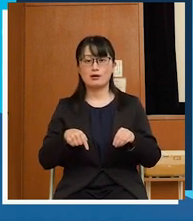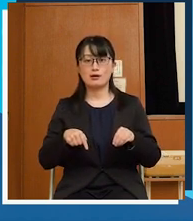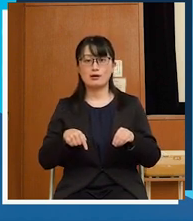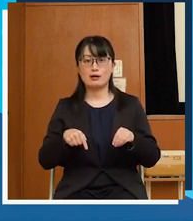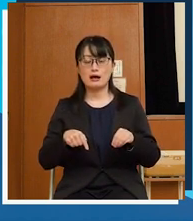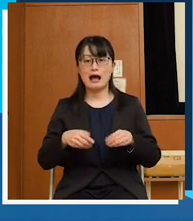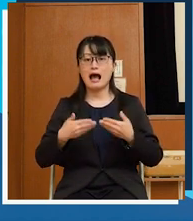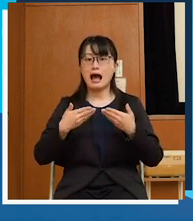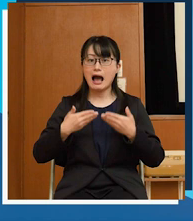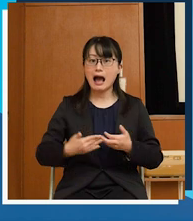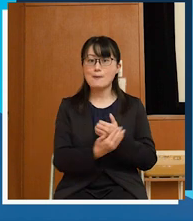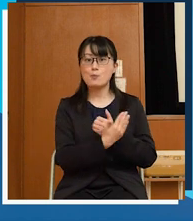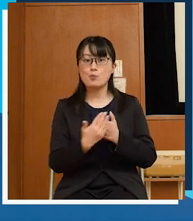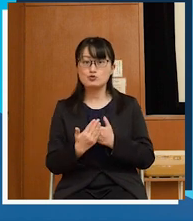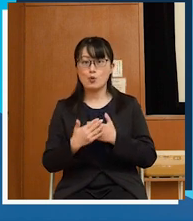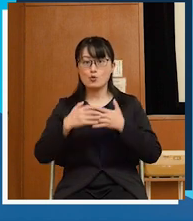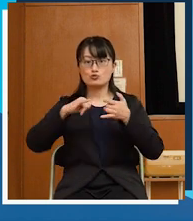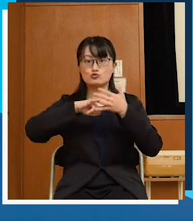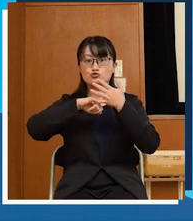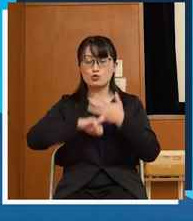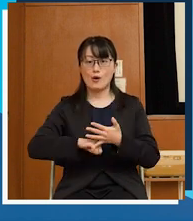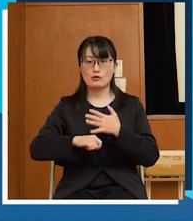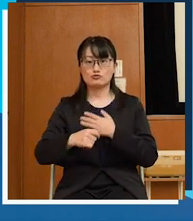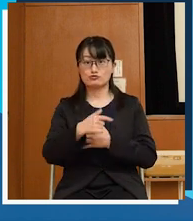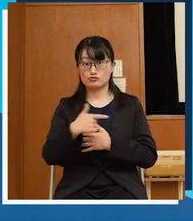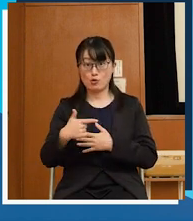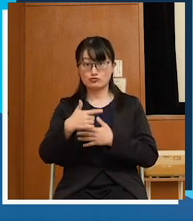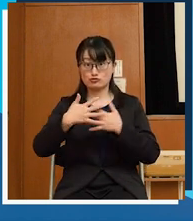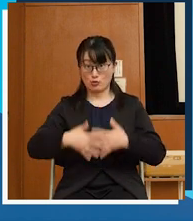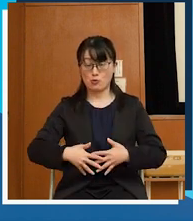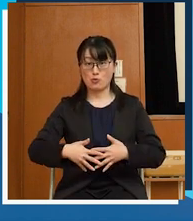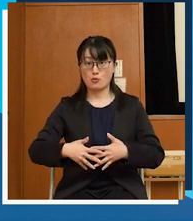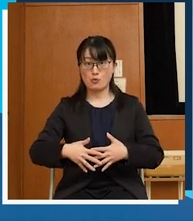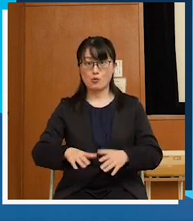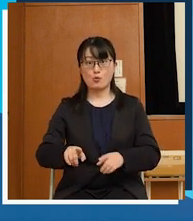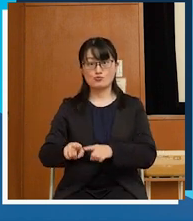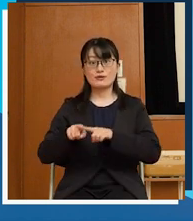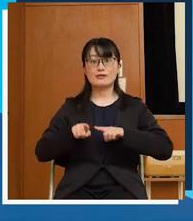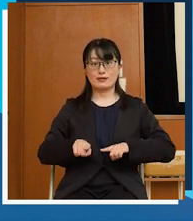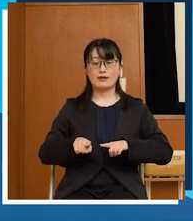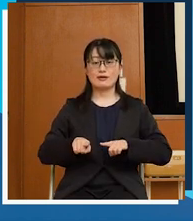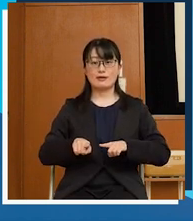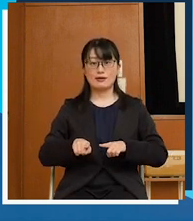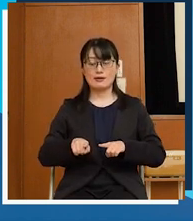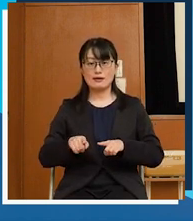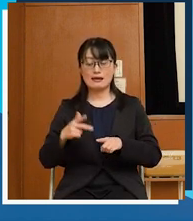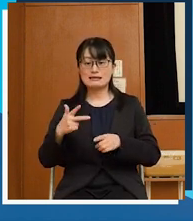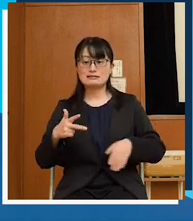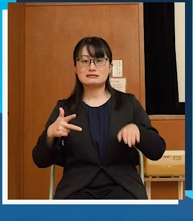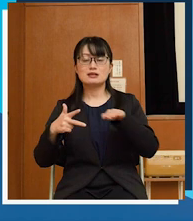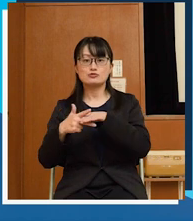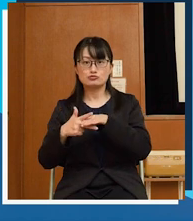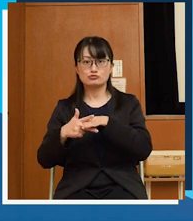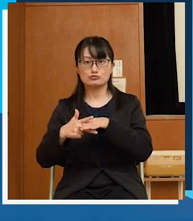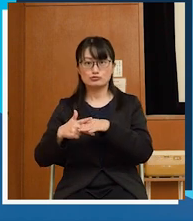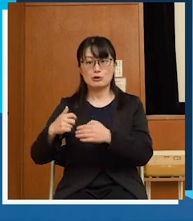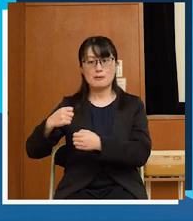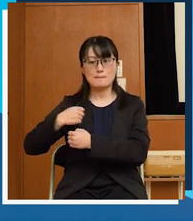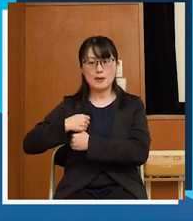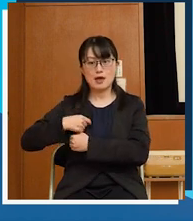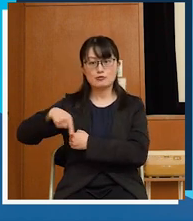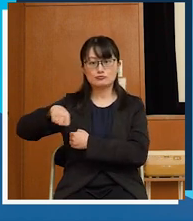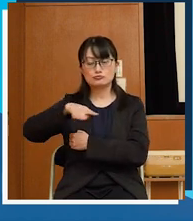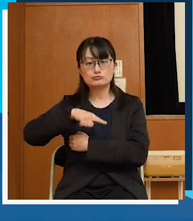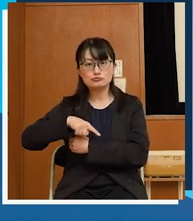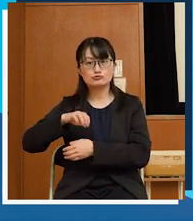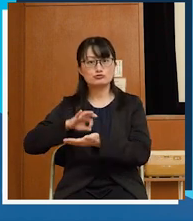日米安全保障条約第6条を受けて施設や区域の使用のあり方や日本における米軍の地位について定め